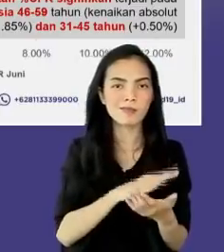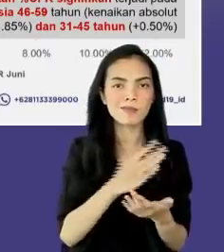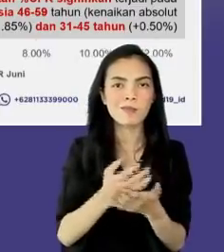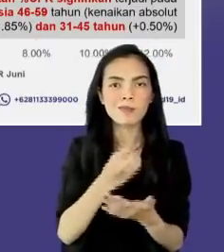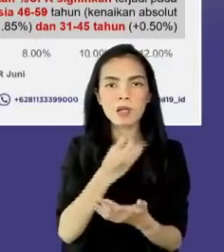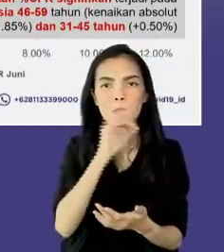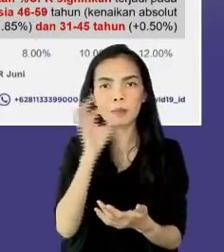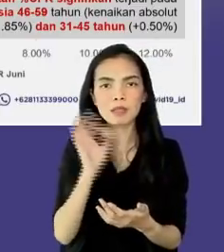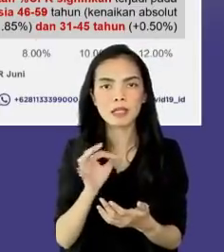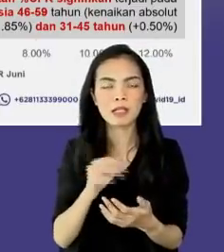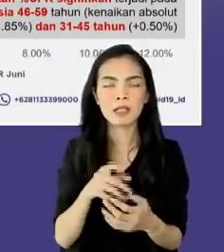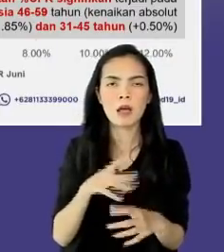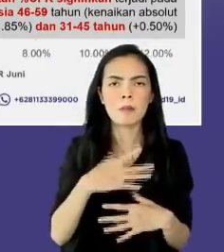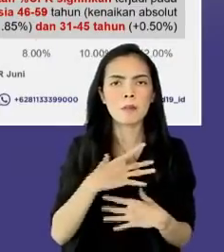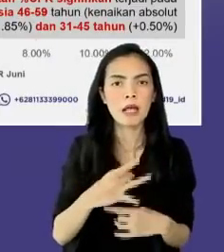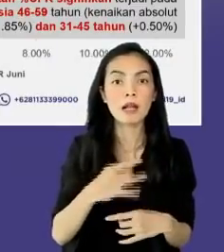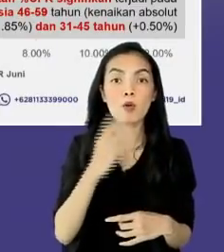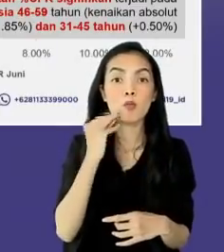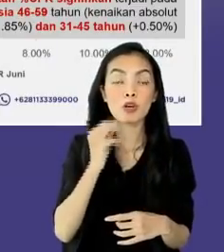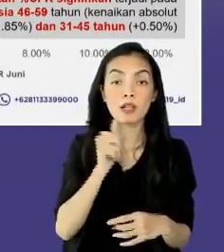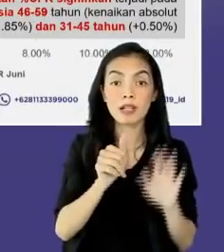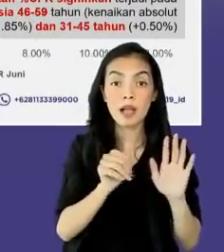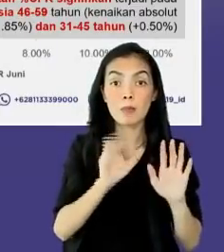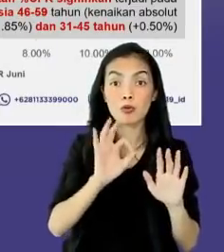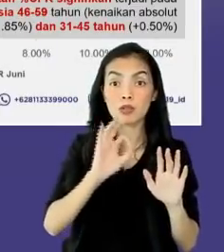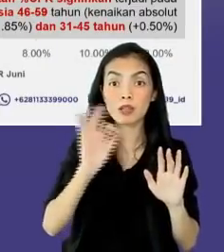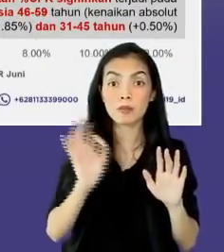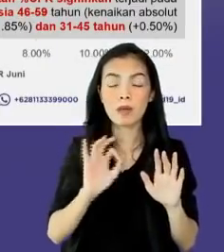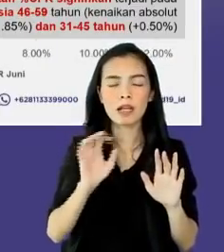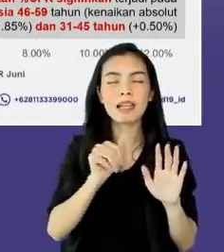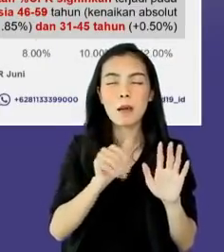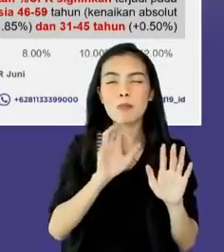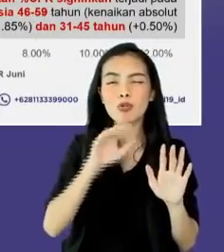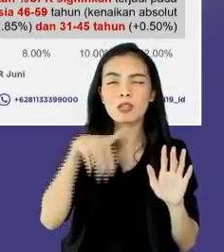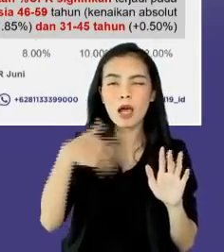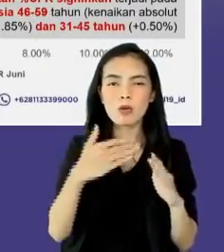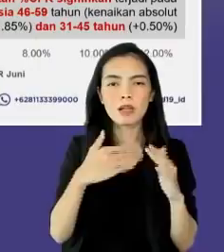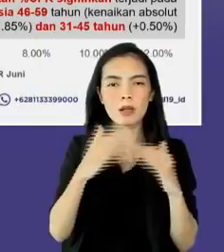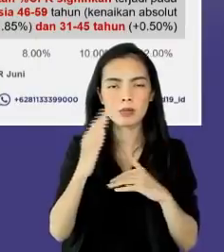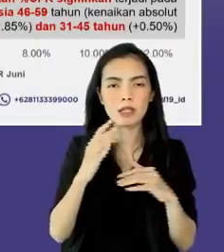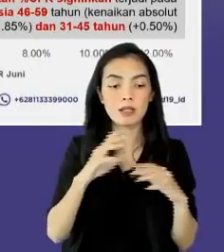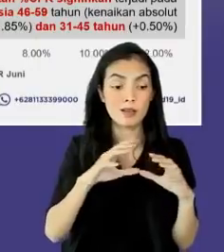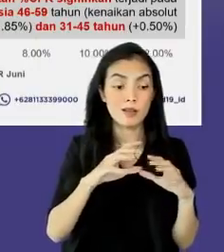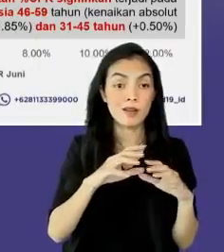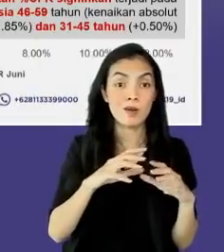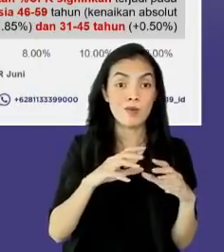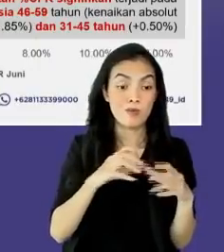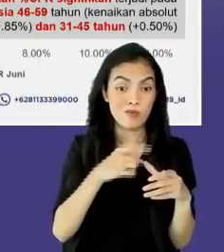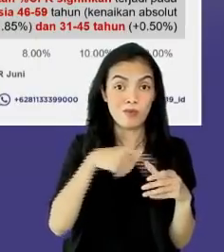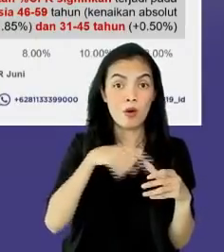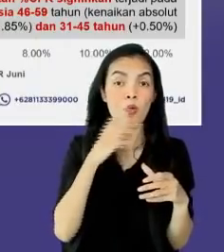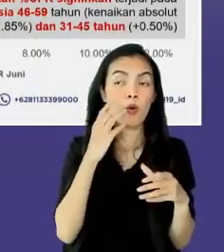60 tahun ke atas di bulan Juni CFR-nya itu 10,86%.